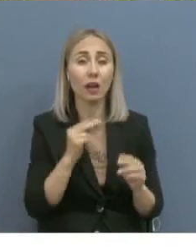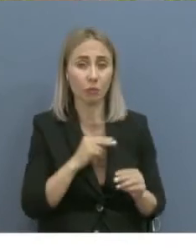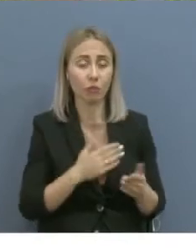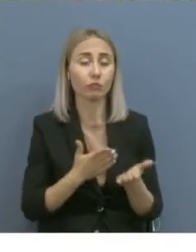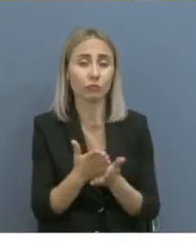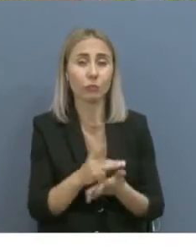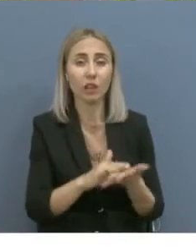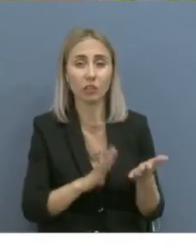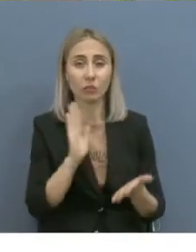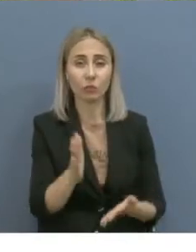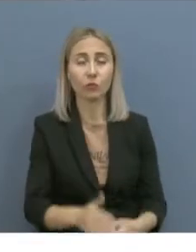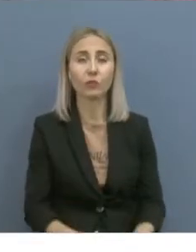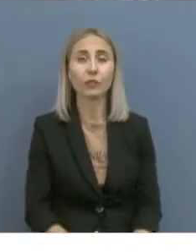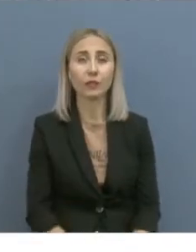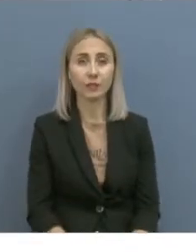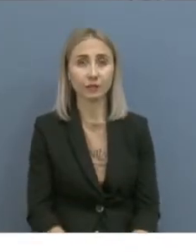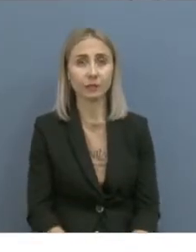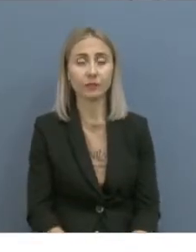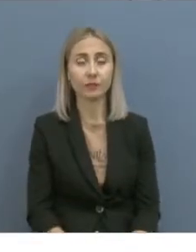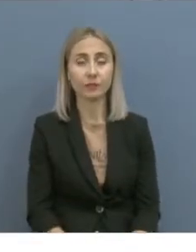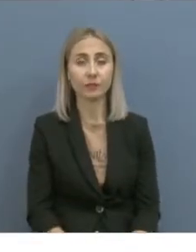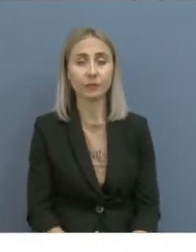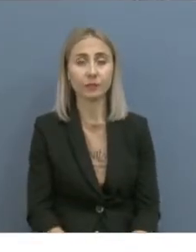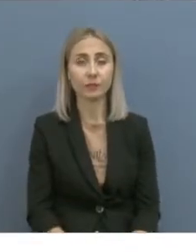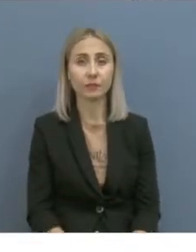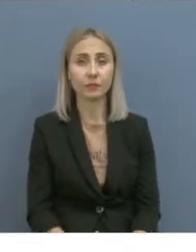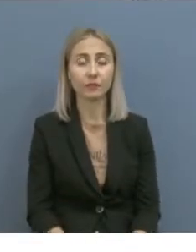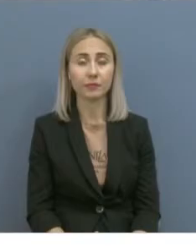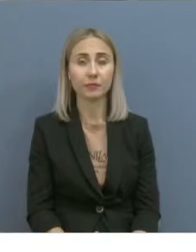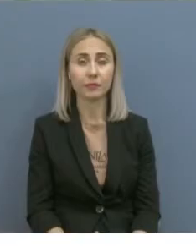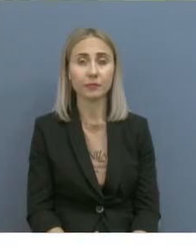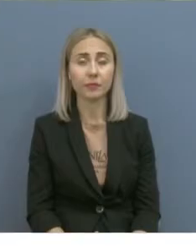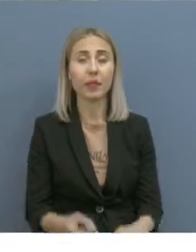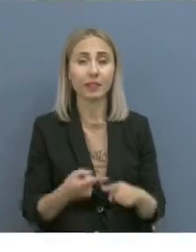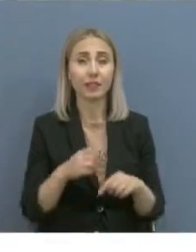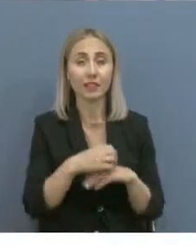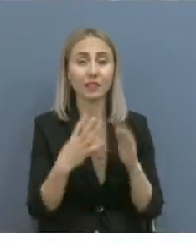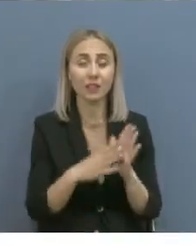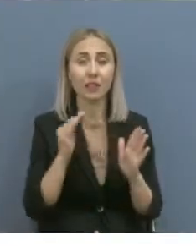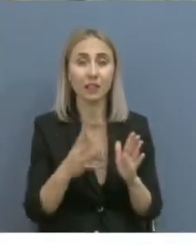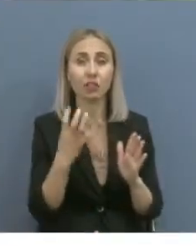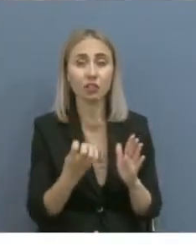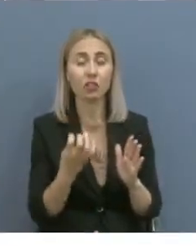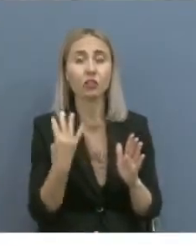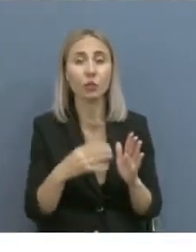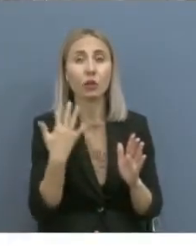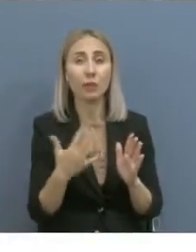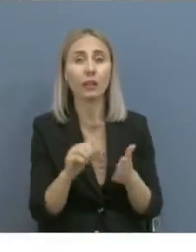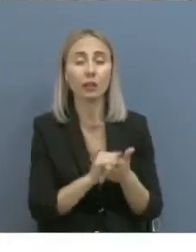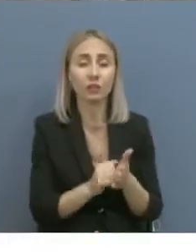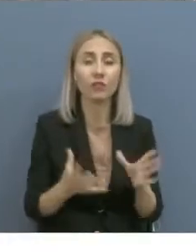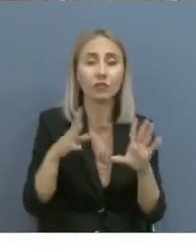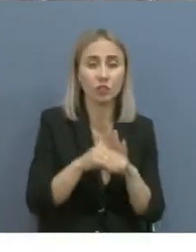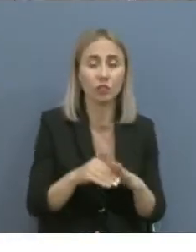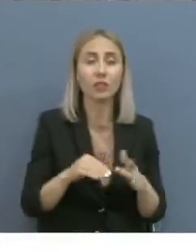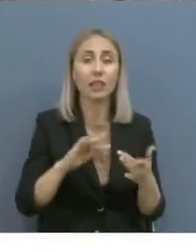жатыр. Осы жылдың басынан бастап сандық форматқа 19 445 құжат көшірілген. Бұл осы архивтерде сақталатын